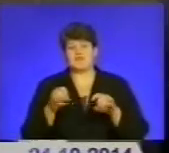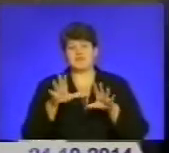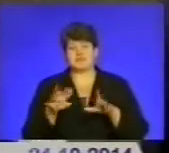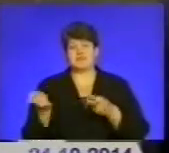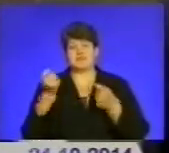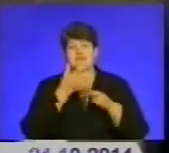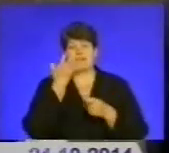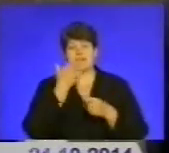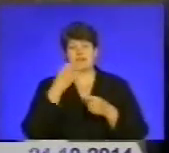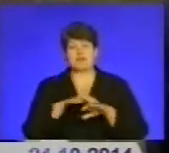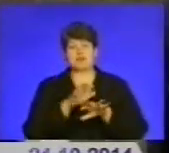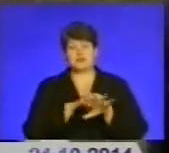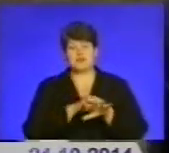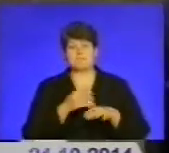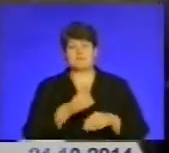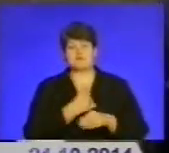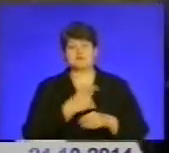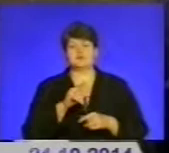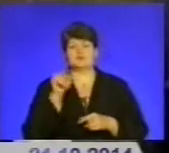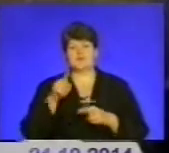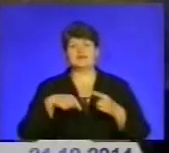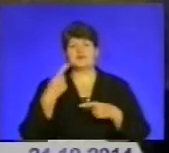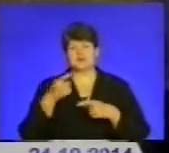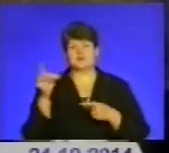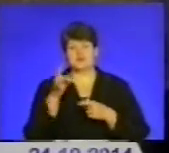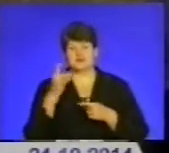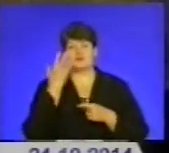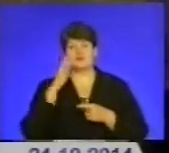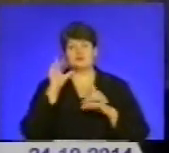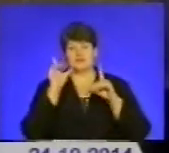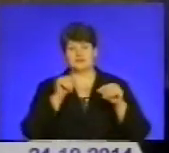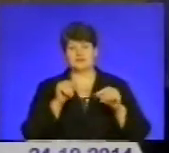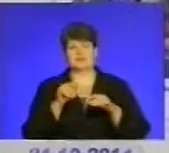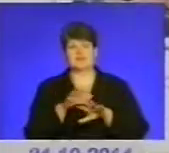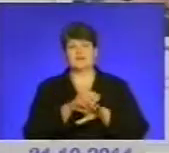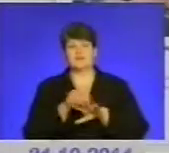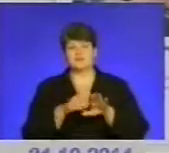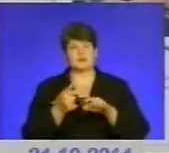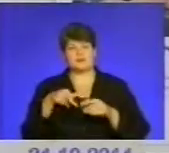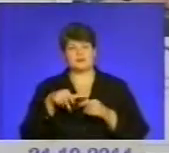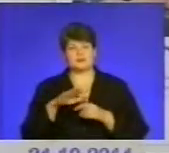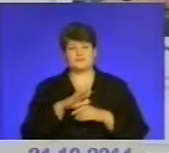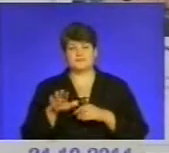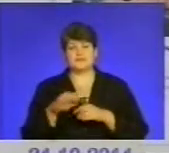привезли теплі чобітки і побажали, щоб вона на слідуючі рази, коли вона поїде в ліс, в тапочках більше не їздила. Історія